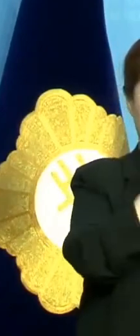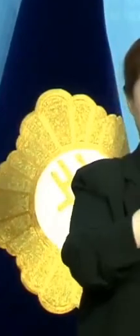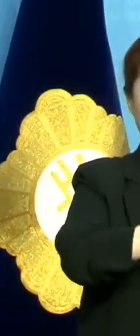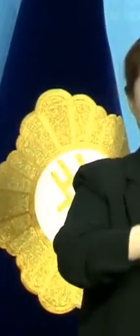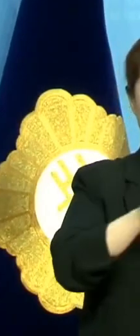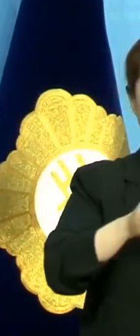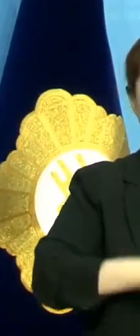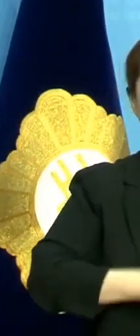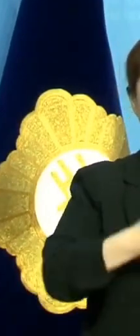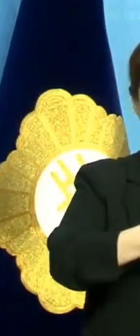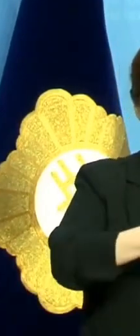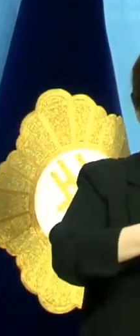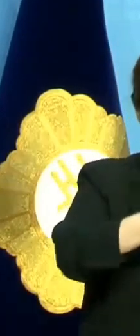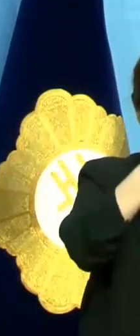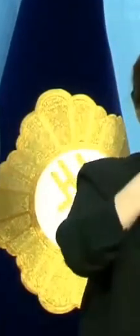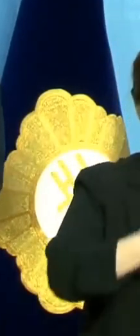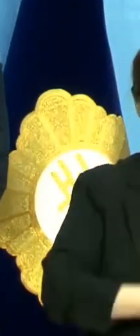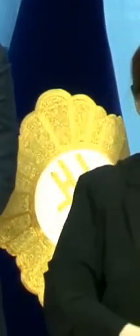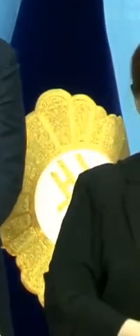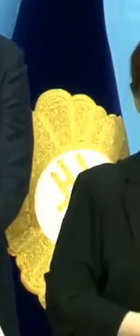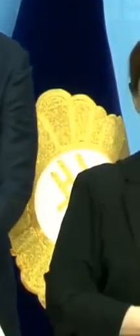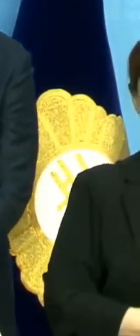다하겠습니다. 감사합니다.